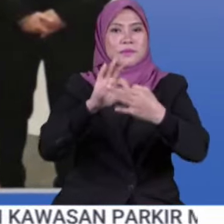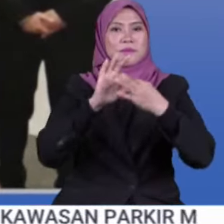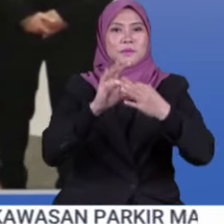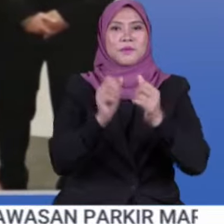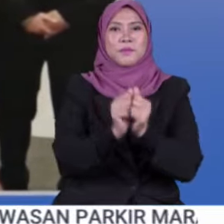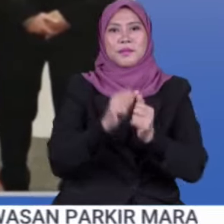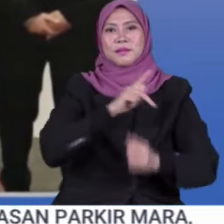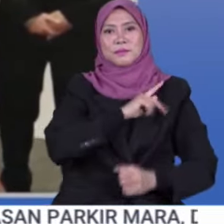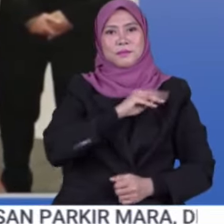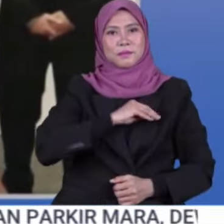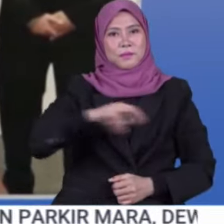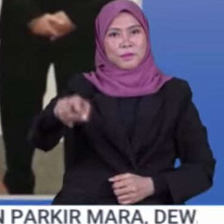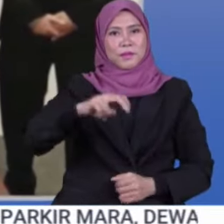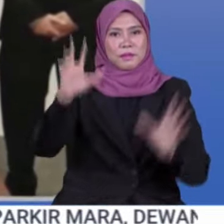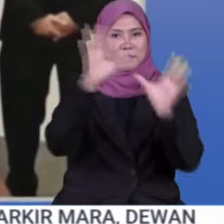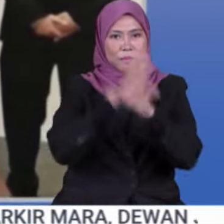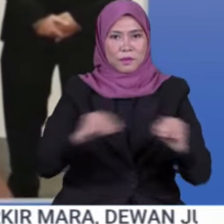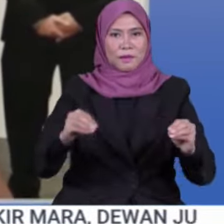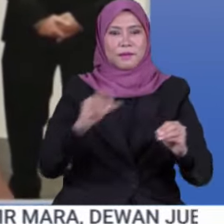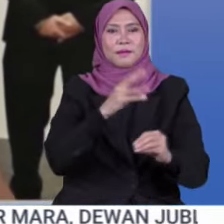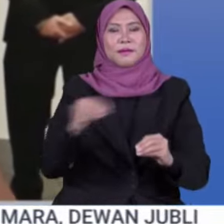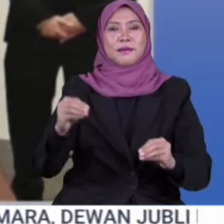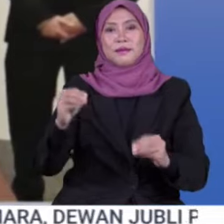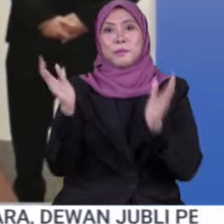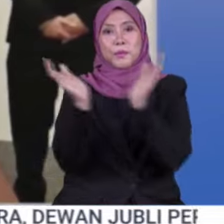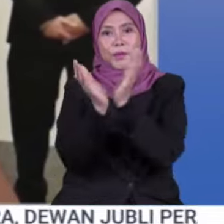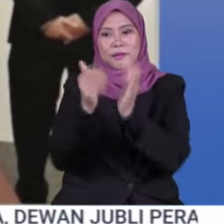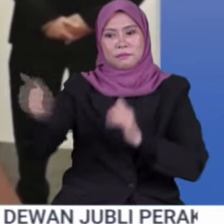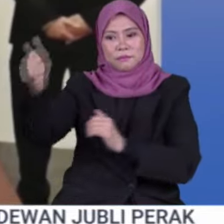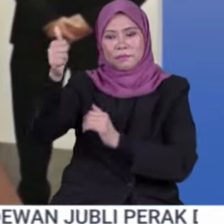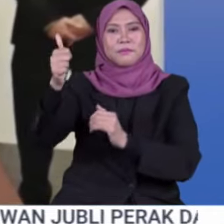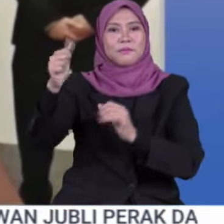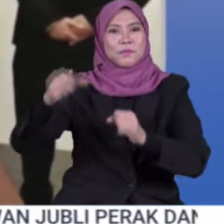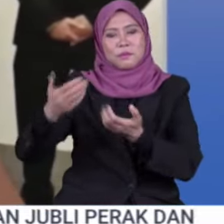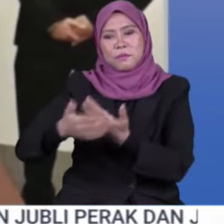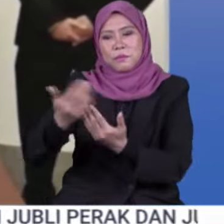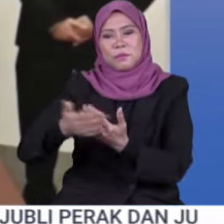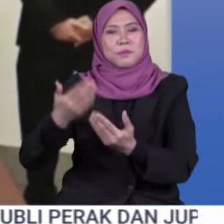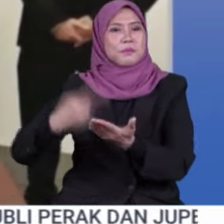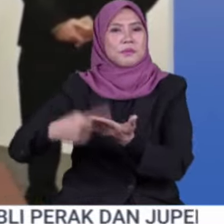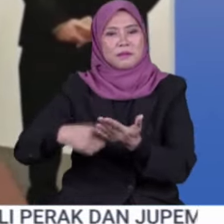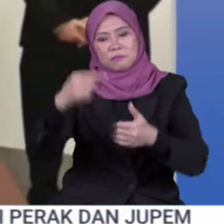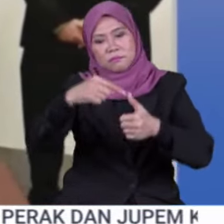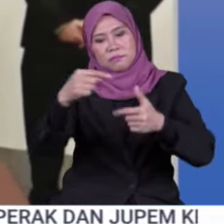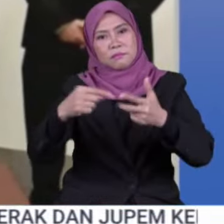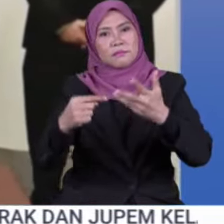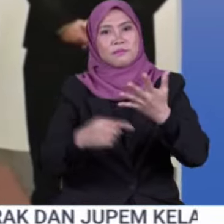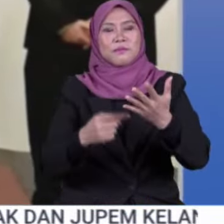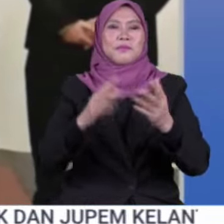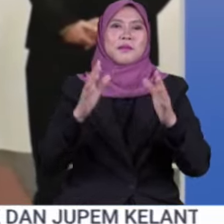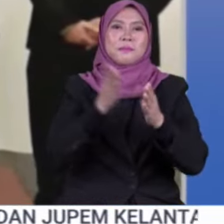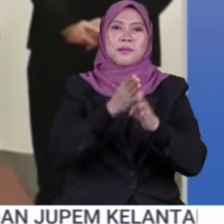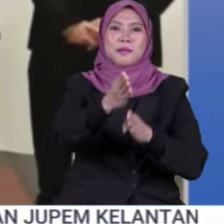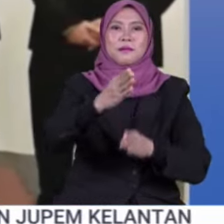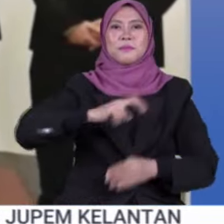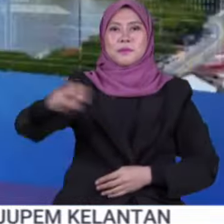Kementerian Pengangkutan Sarawak dan Konsulat Jeneral Brunei bagi memudahkan perbincangan pelbagai isu dalam sektor pengangkutan.